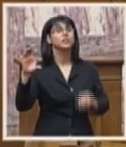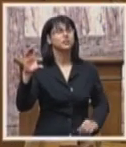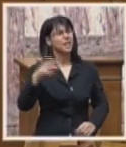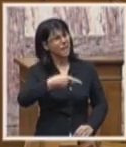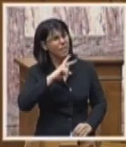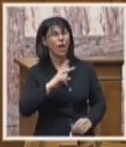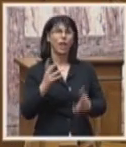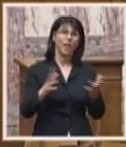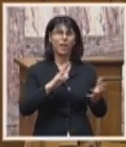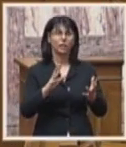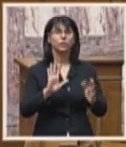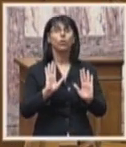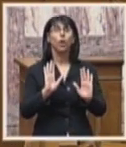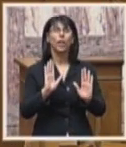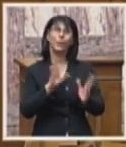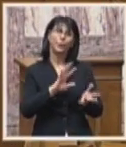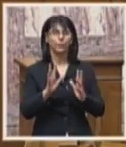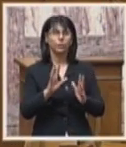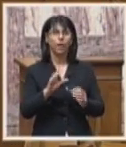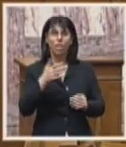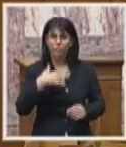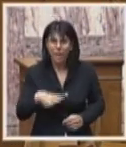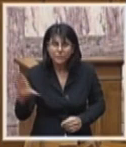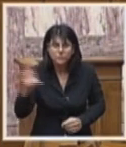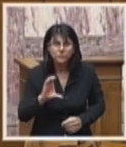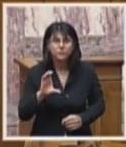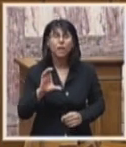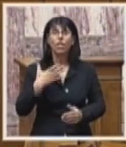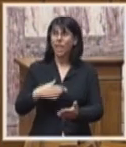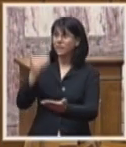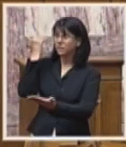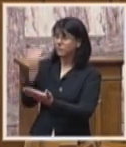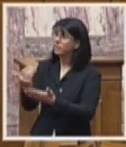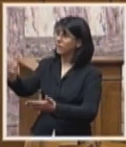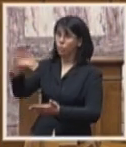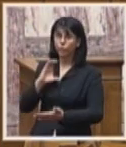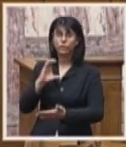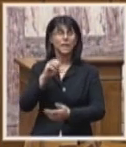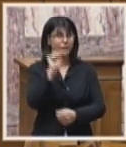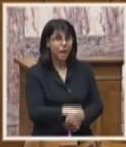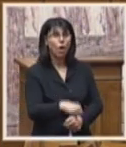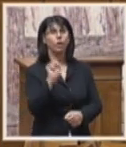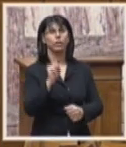όχι μισόλογα. Όχι μισόλογα. Θέλετε να τα διεκδικήσω αυτά τα λεφτά ή όχι?